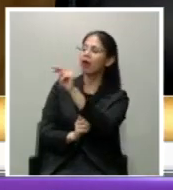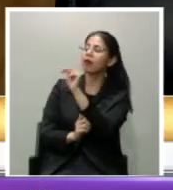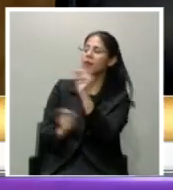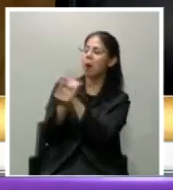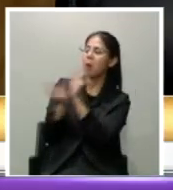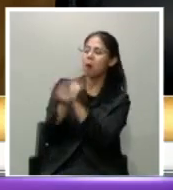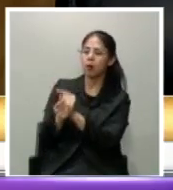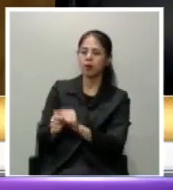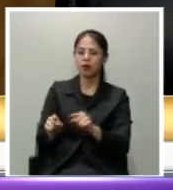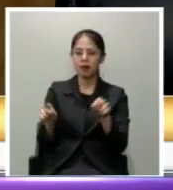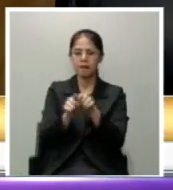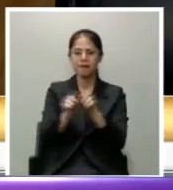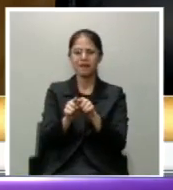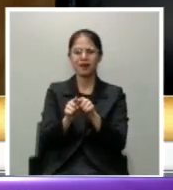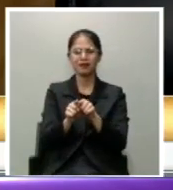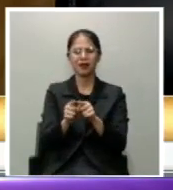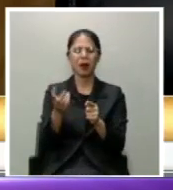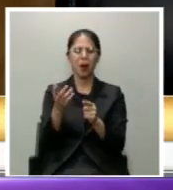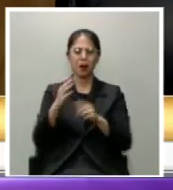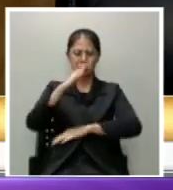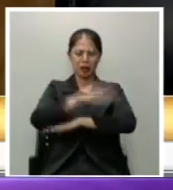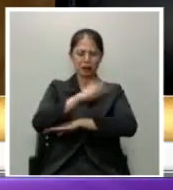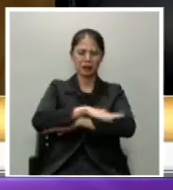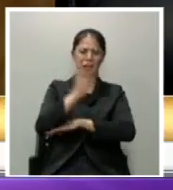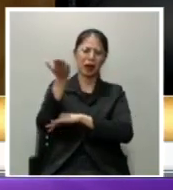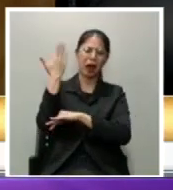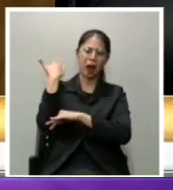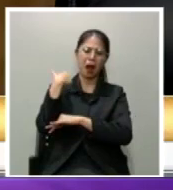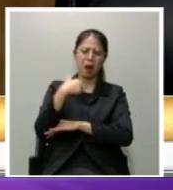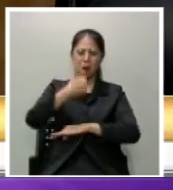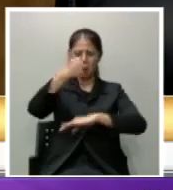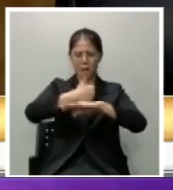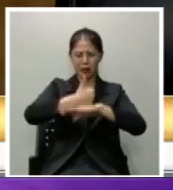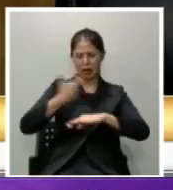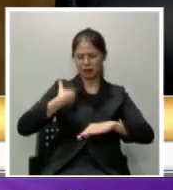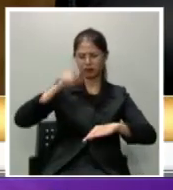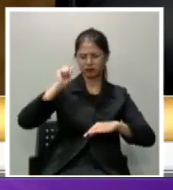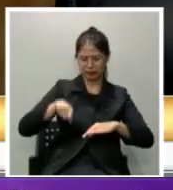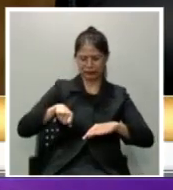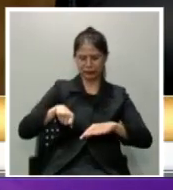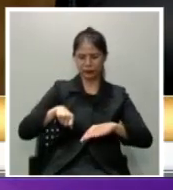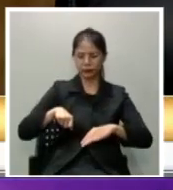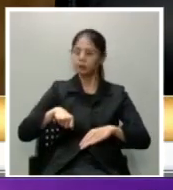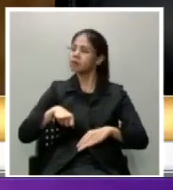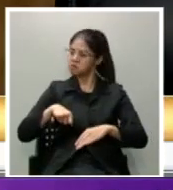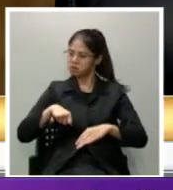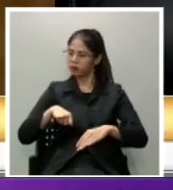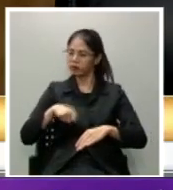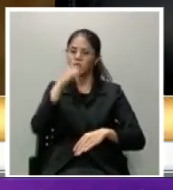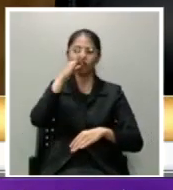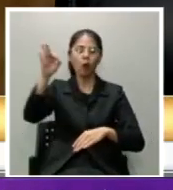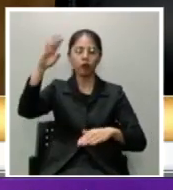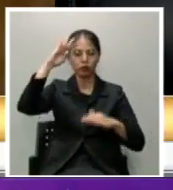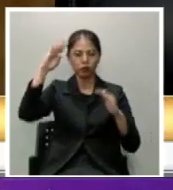ทำยังกับคดีลงหนังสือพิมพ์เมื่อวันศุกร์นี้แต่นั่นทำกับประธานศาลรัฐธรรมนูญท่านประธานศาลก็ใจเด็ดจริงๆไปแจ้ง